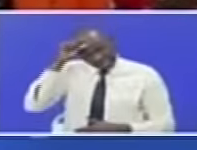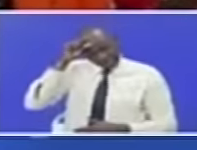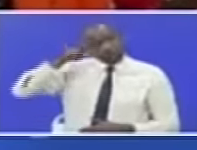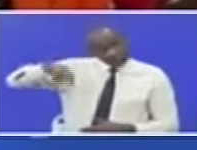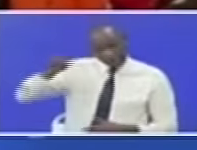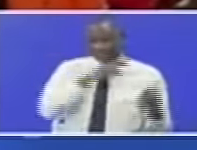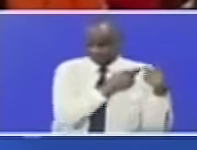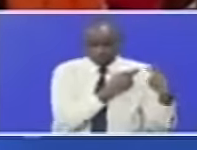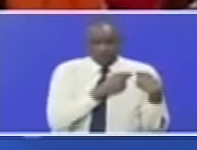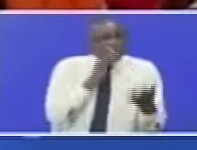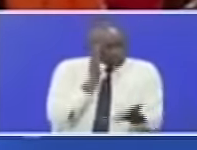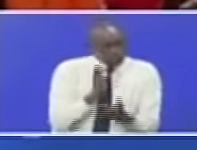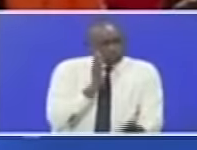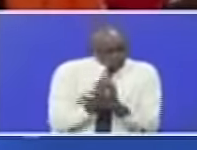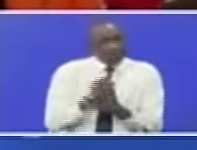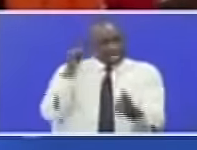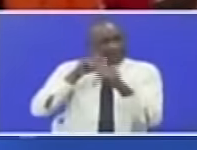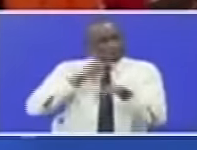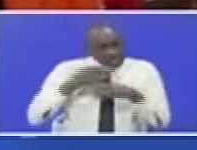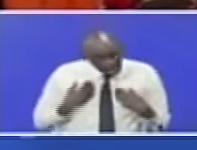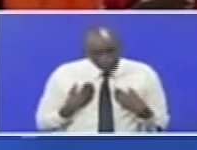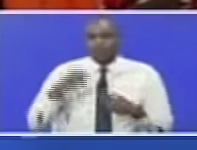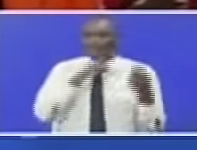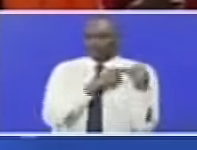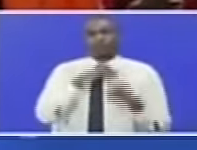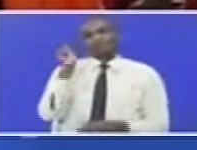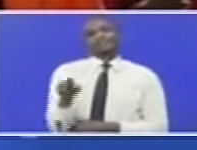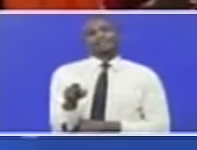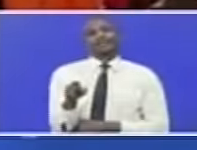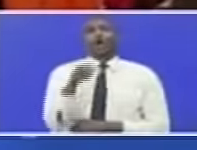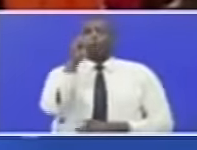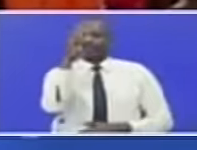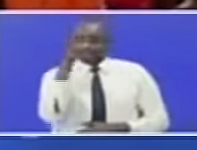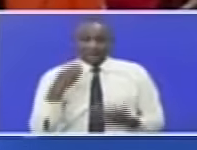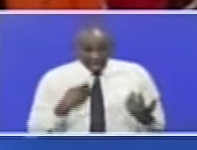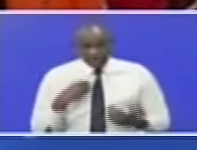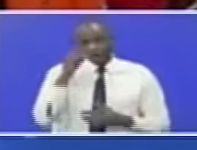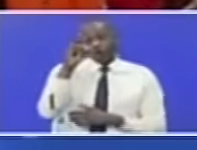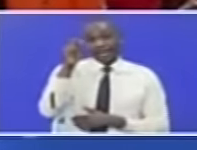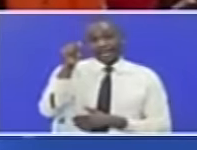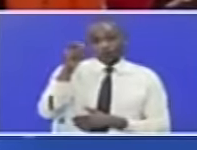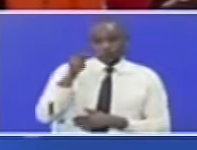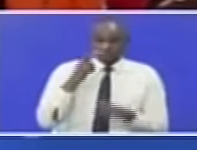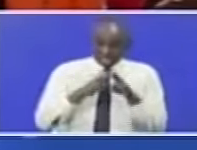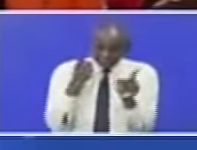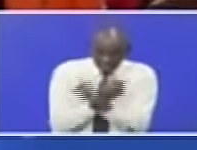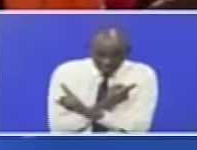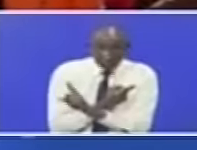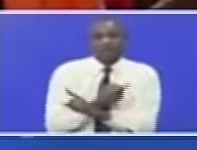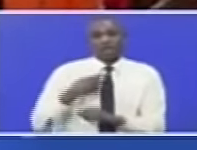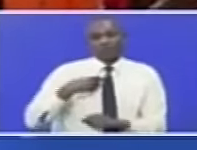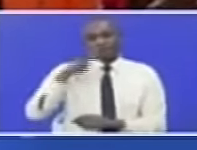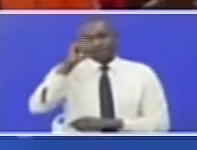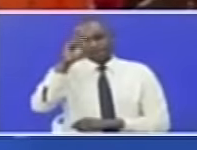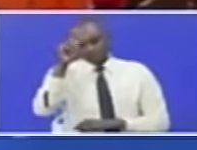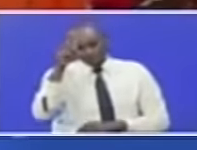iwo kweli Ina Nia njema wanachama wa odm ni masen James sorengo na Johnson mudh wabe Mishi mboko